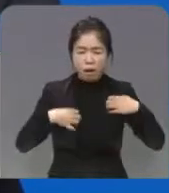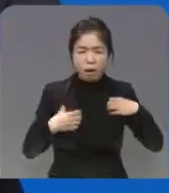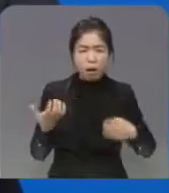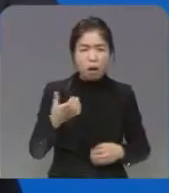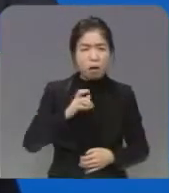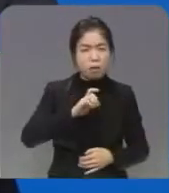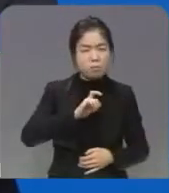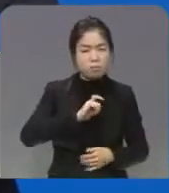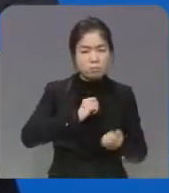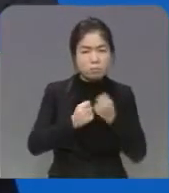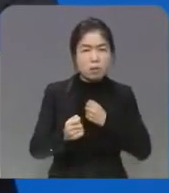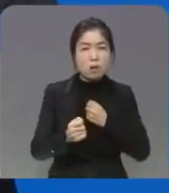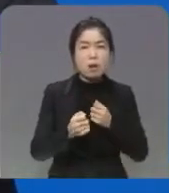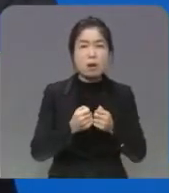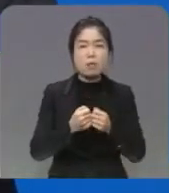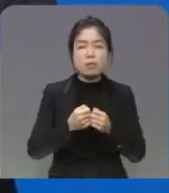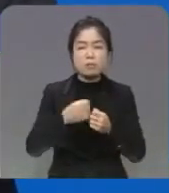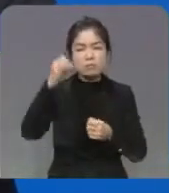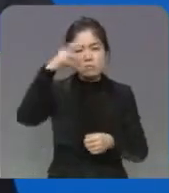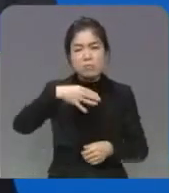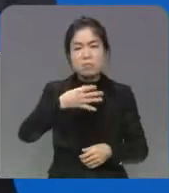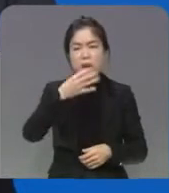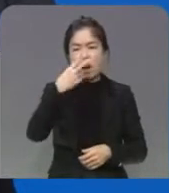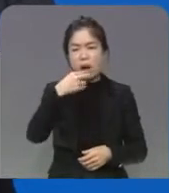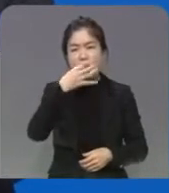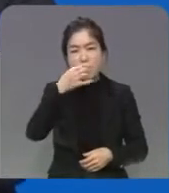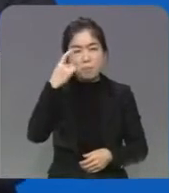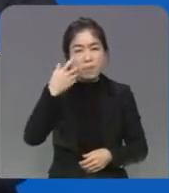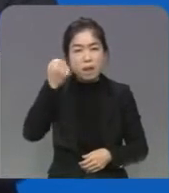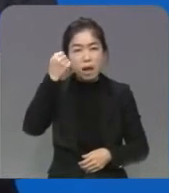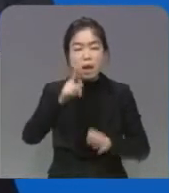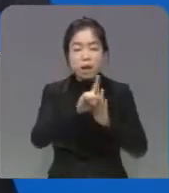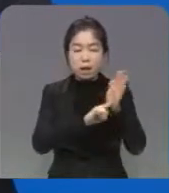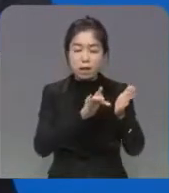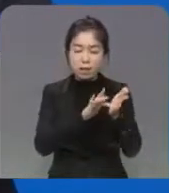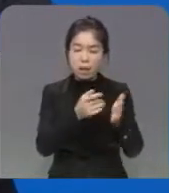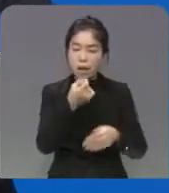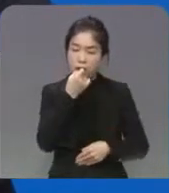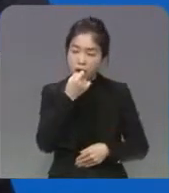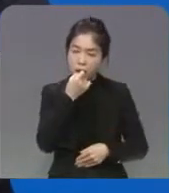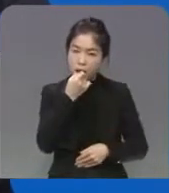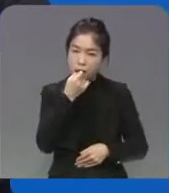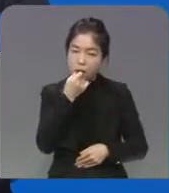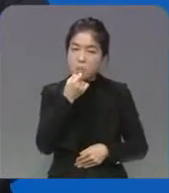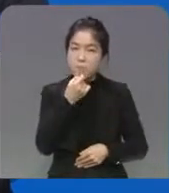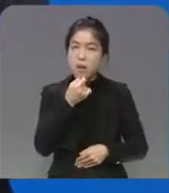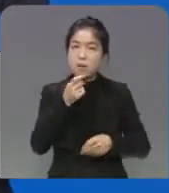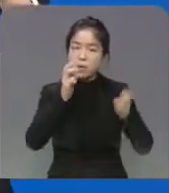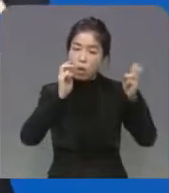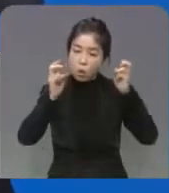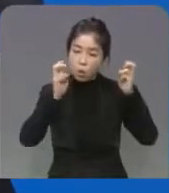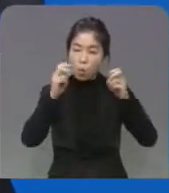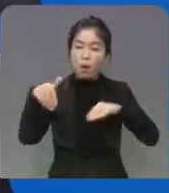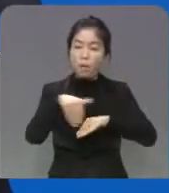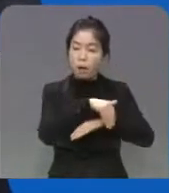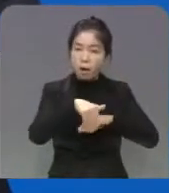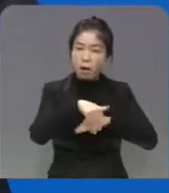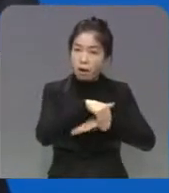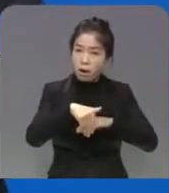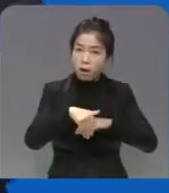있음에도 불구하고 감기라고 생각하고 해열제, 감기약 등을 복용하면서 계속 출근하는